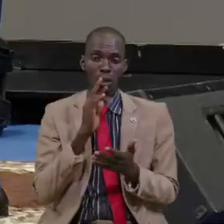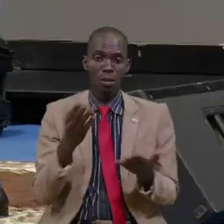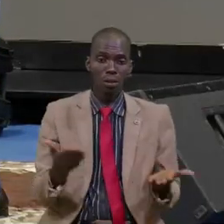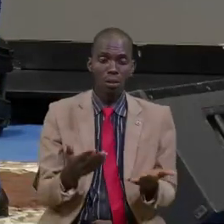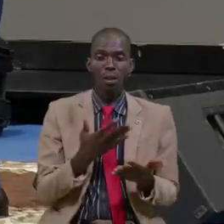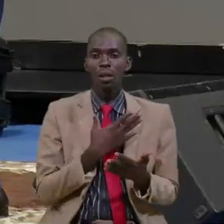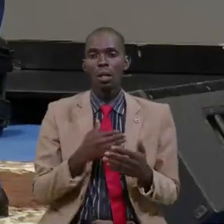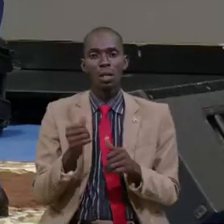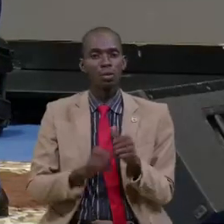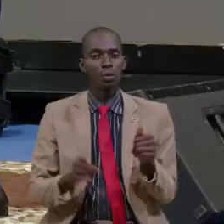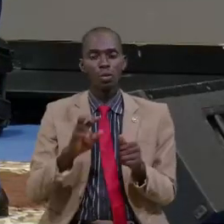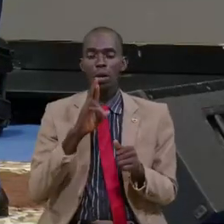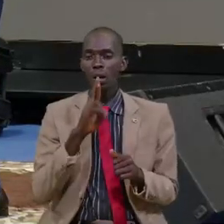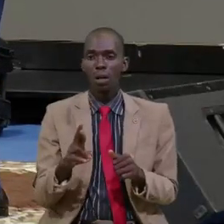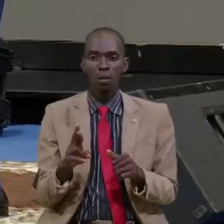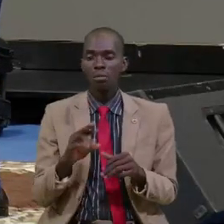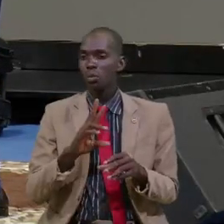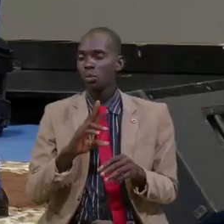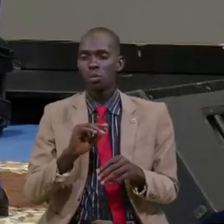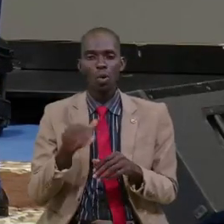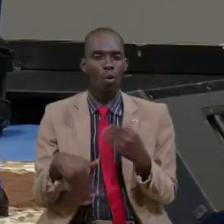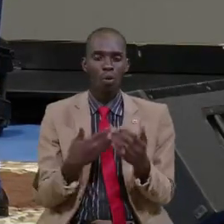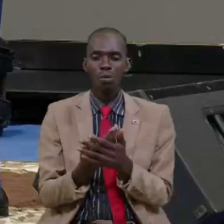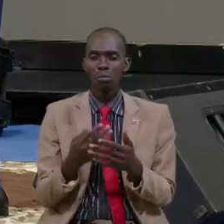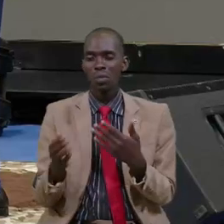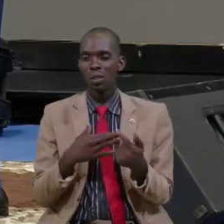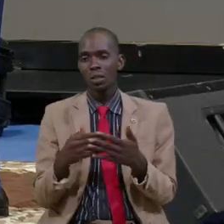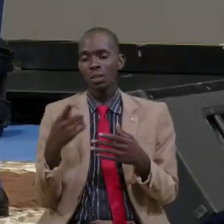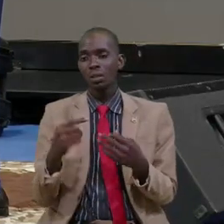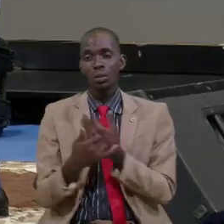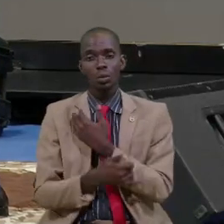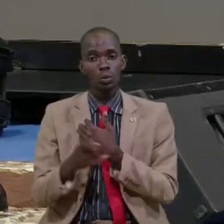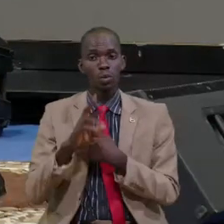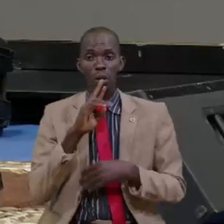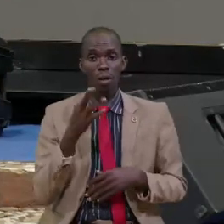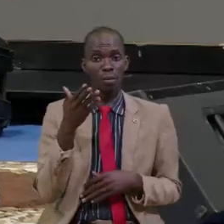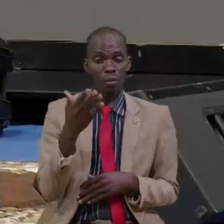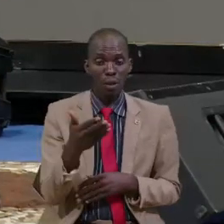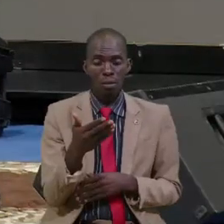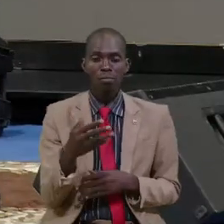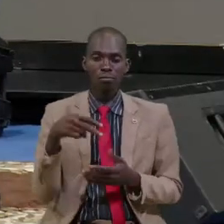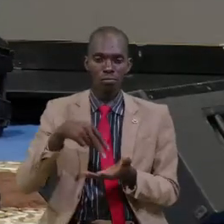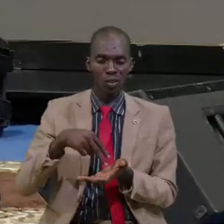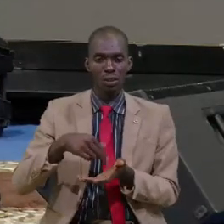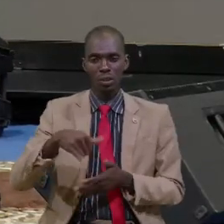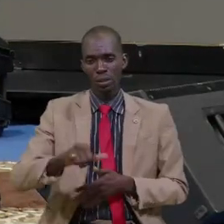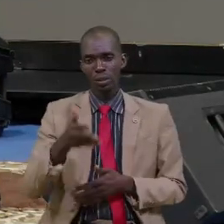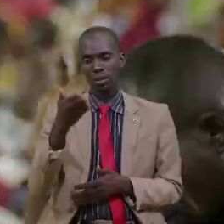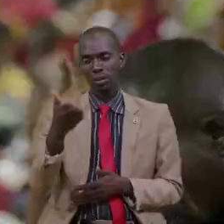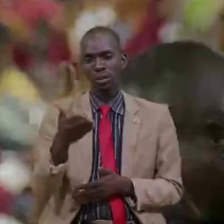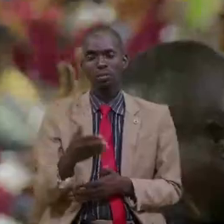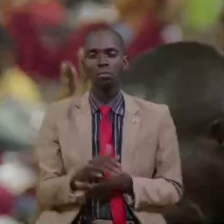Partout, vous êtes dans les assemblées, dans les continents, et vous qui êtes en ligne, toujours debout, et levez la